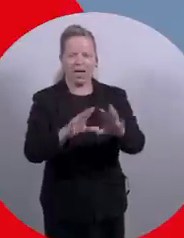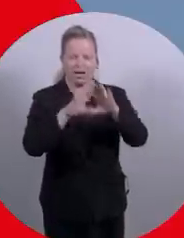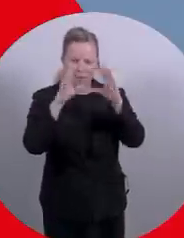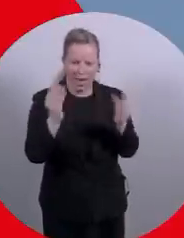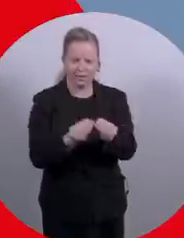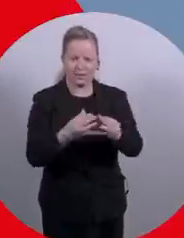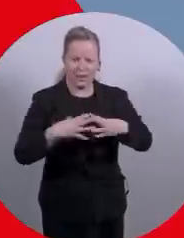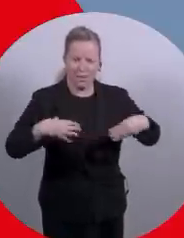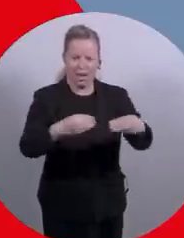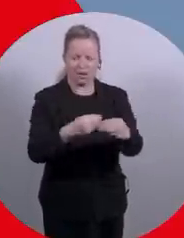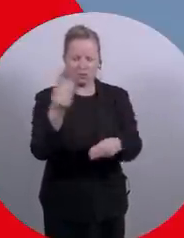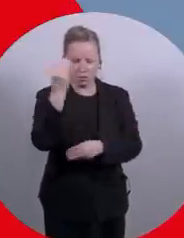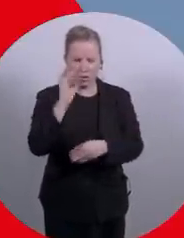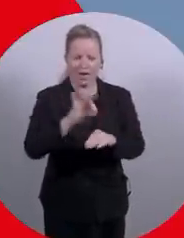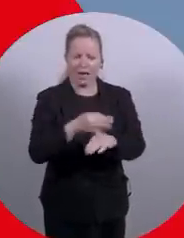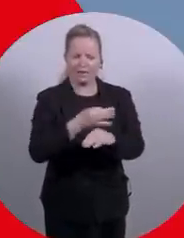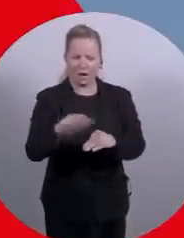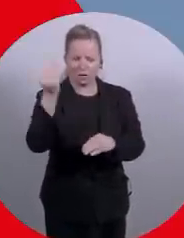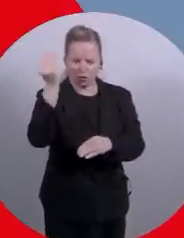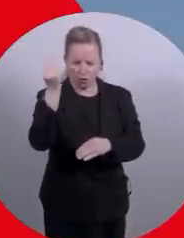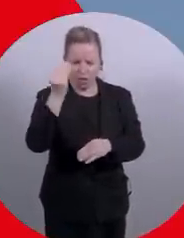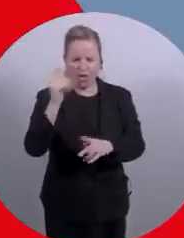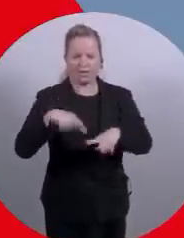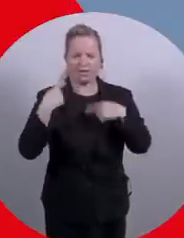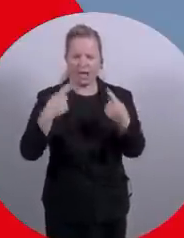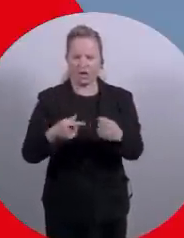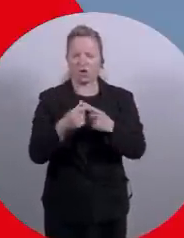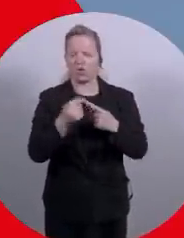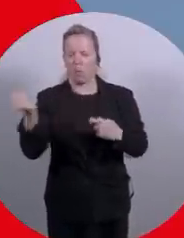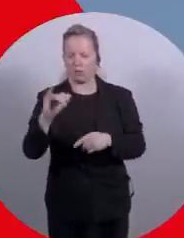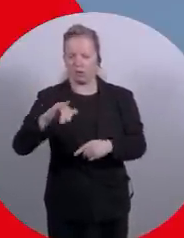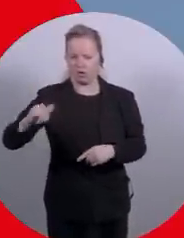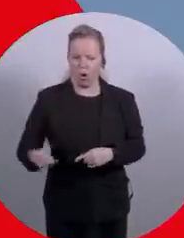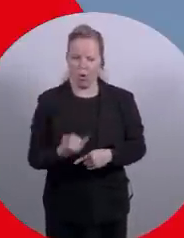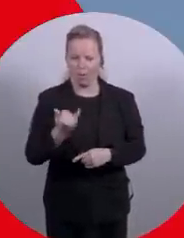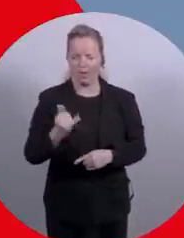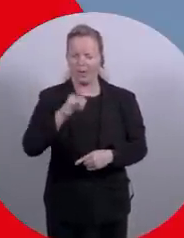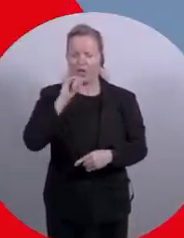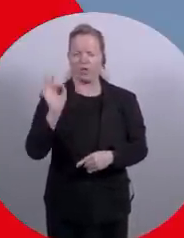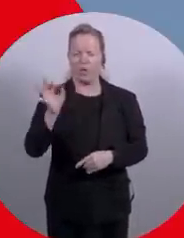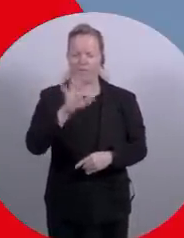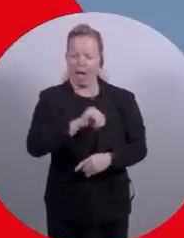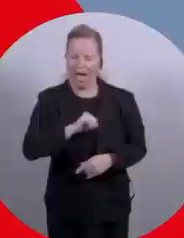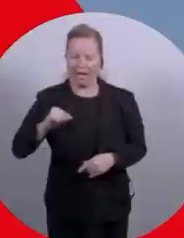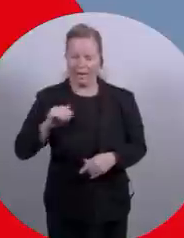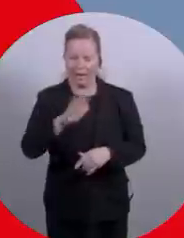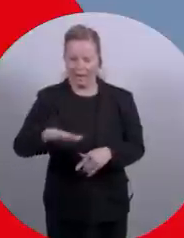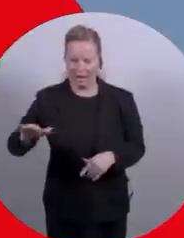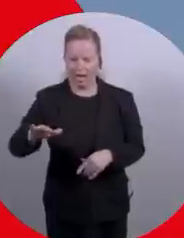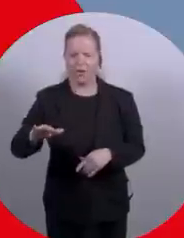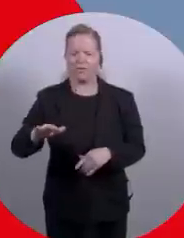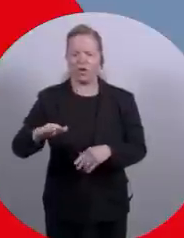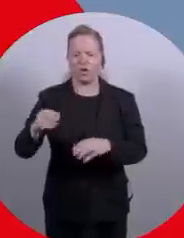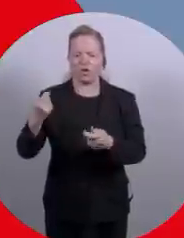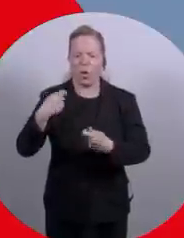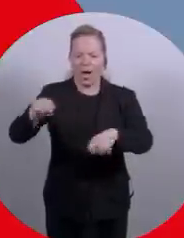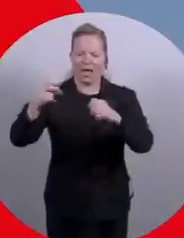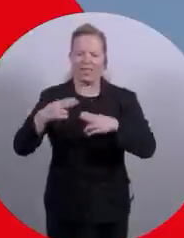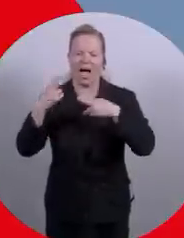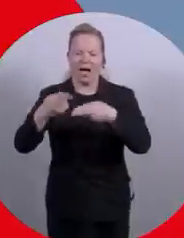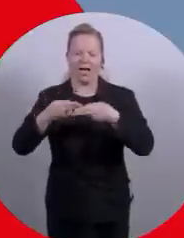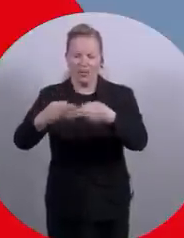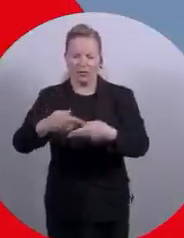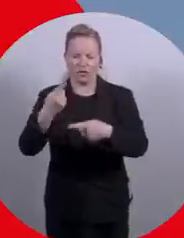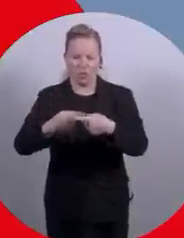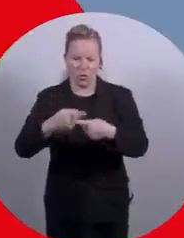sie Angst haben dass dann die Top Jobs nicht mehr für ihre Kinder denen sie teure Nachhilfe Stunden ermöglichen da sind sondern für die Kinder